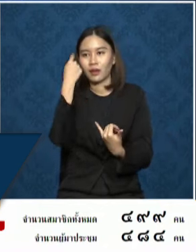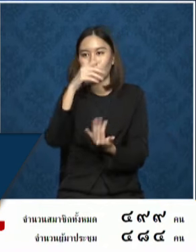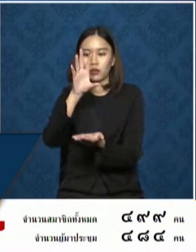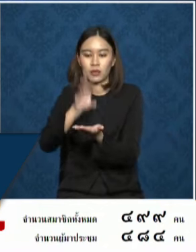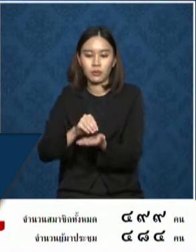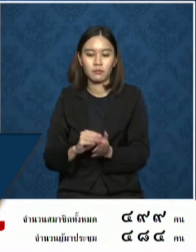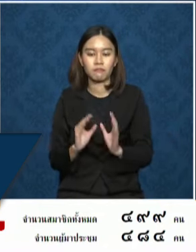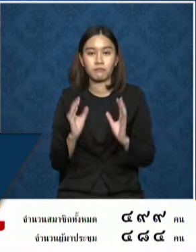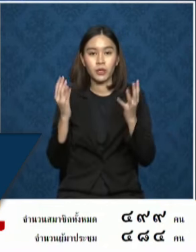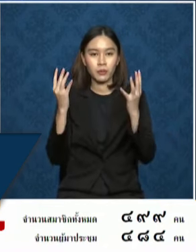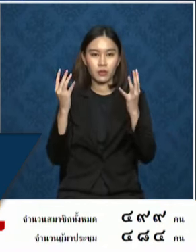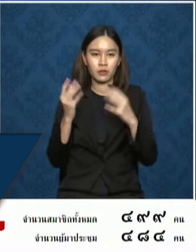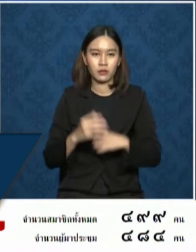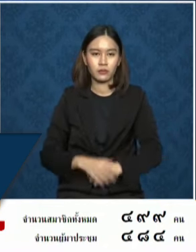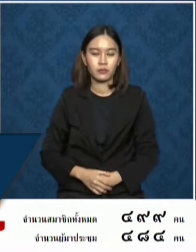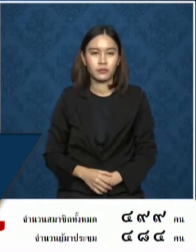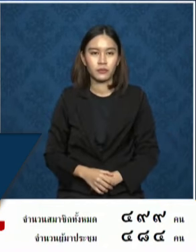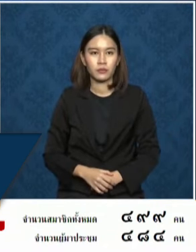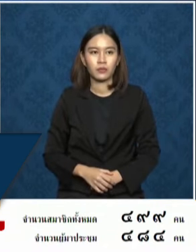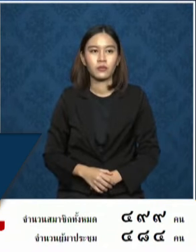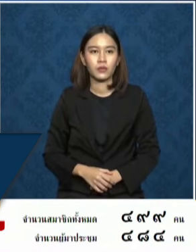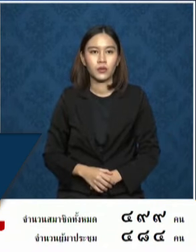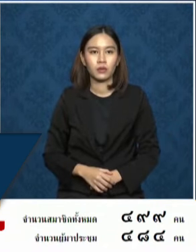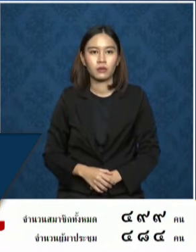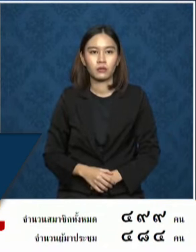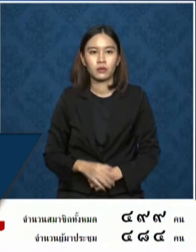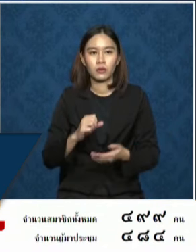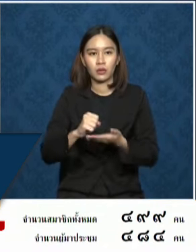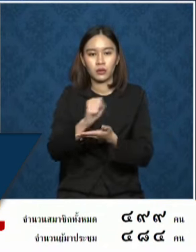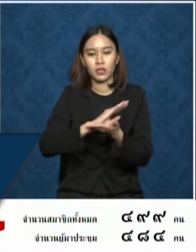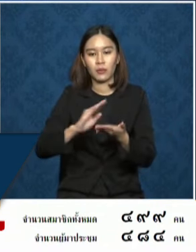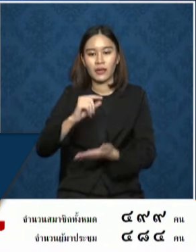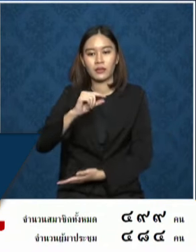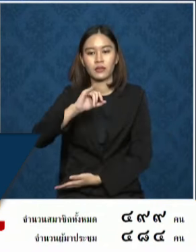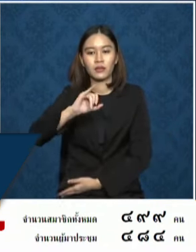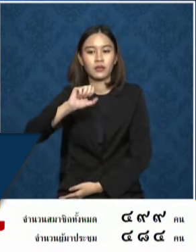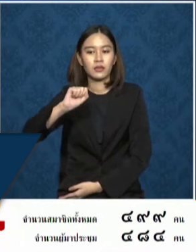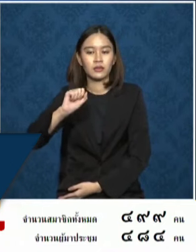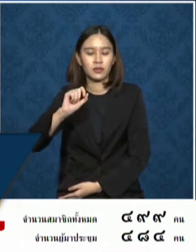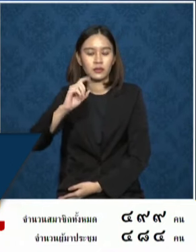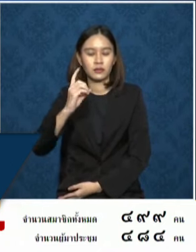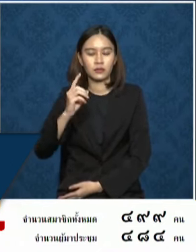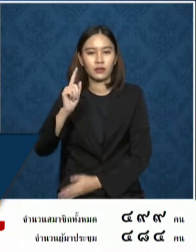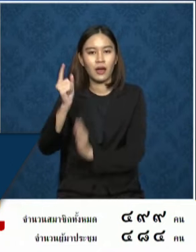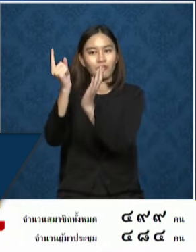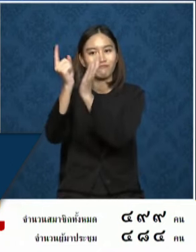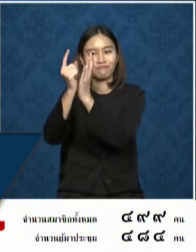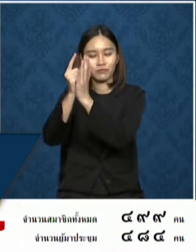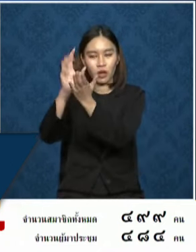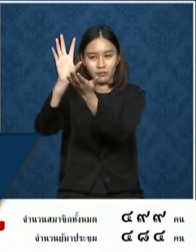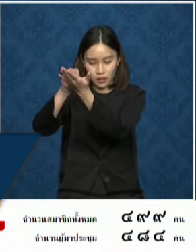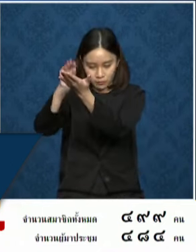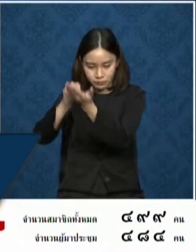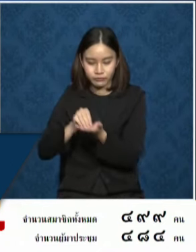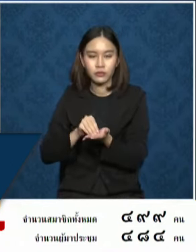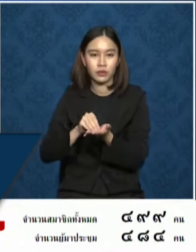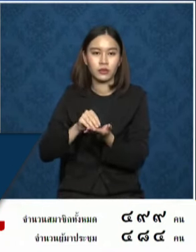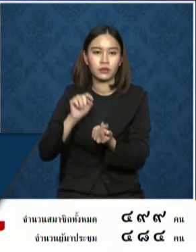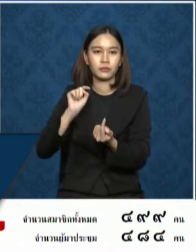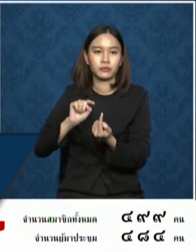แล้วครับก็คงได้พึ่งสถาบันิดใช่มั้ยครับที่ใช้ดาวเทียมติดตามแล้วก็ส่งข้อมูลกลับ